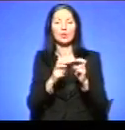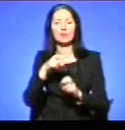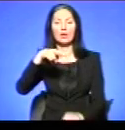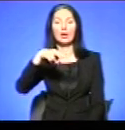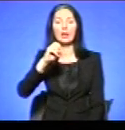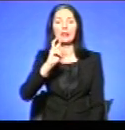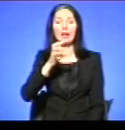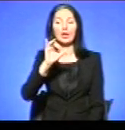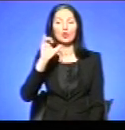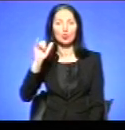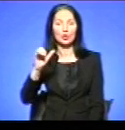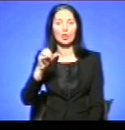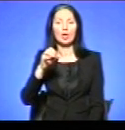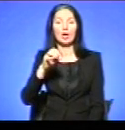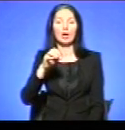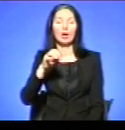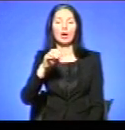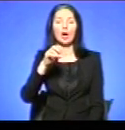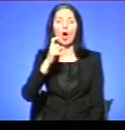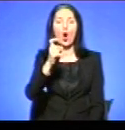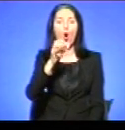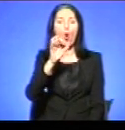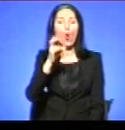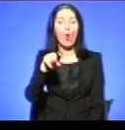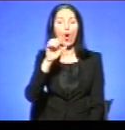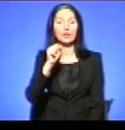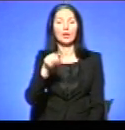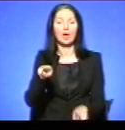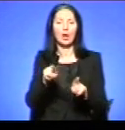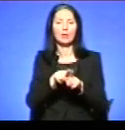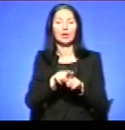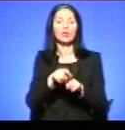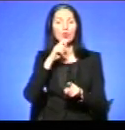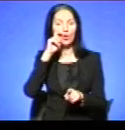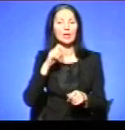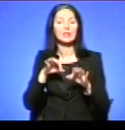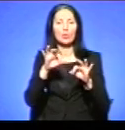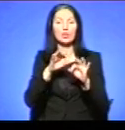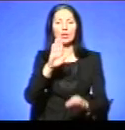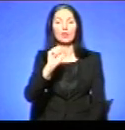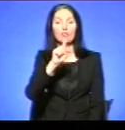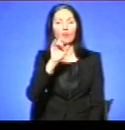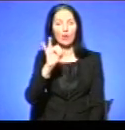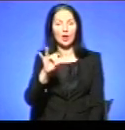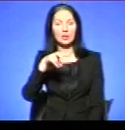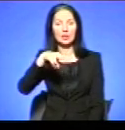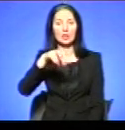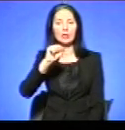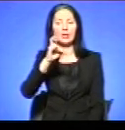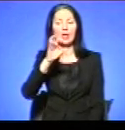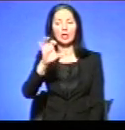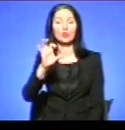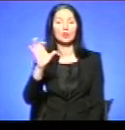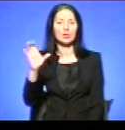Лексус, Акура, Хонда. А також автомобілі вітчизняних марок – це вази, лануси і тому